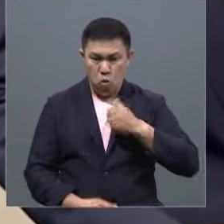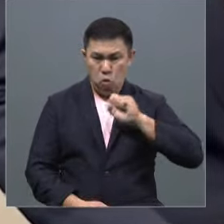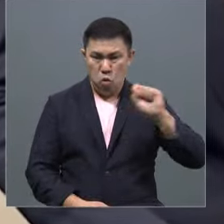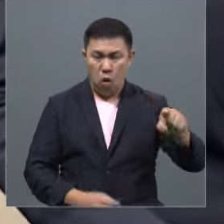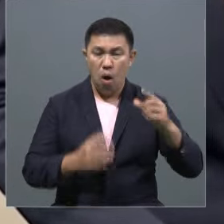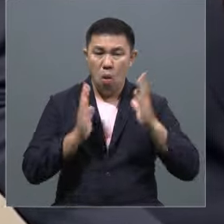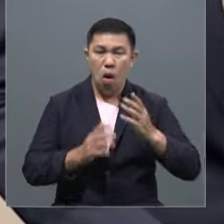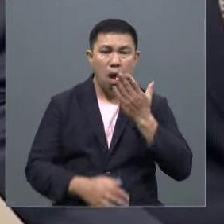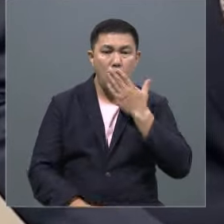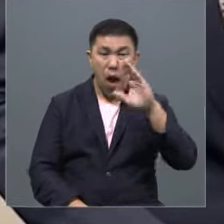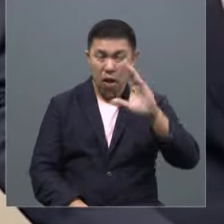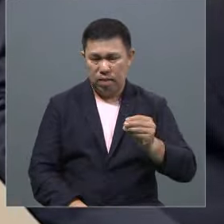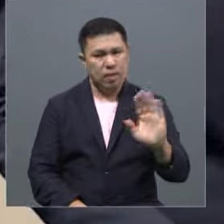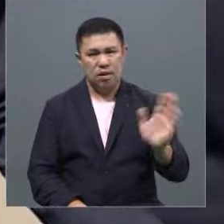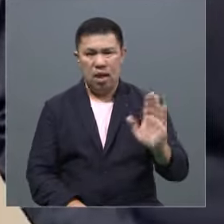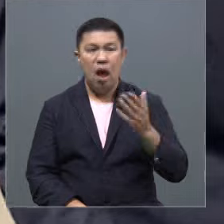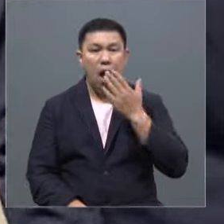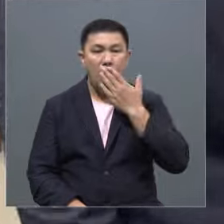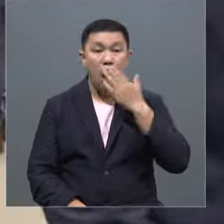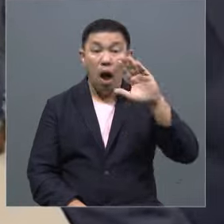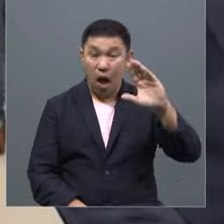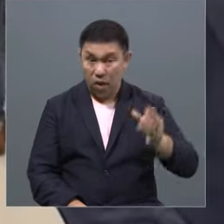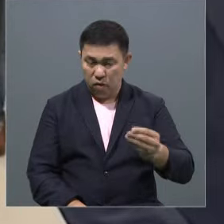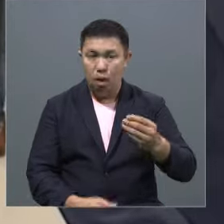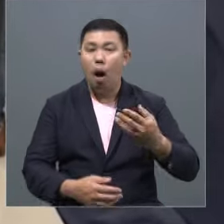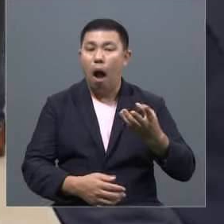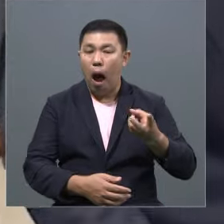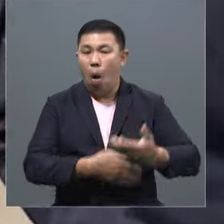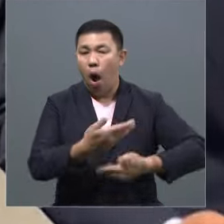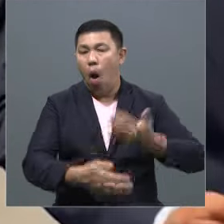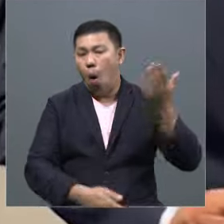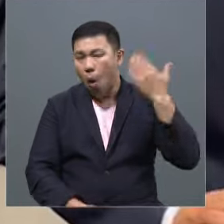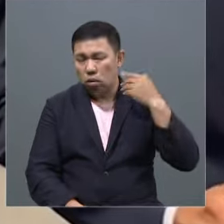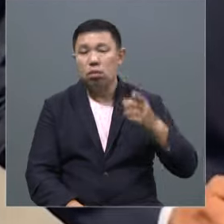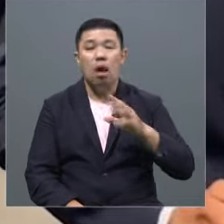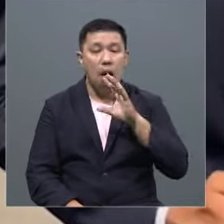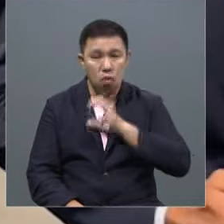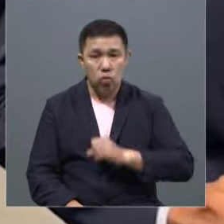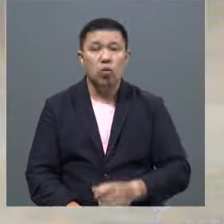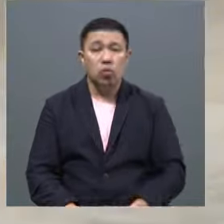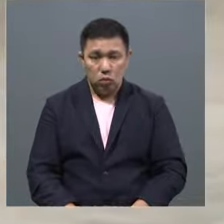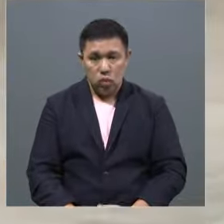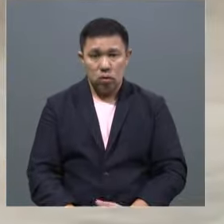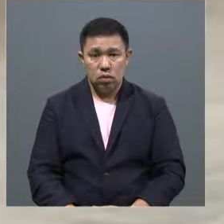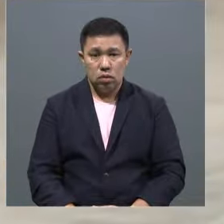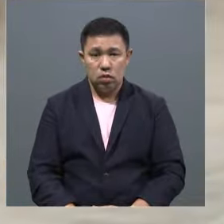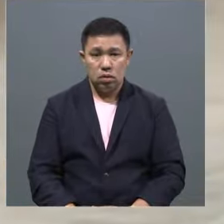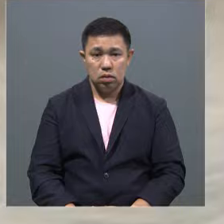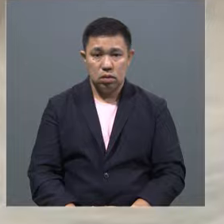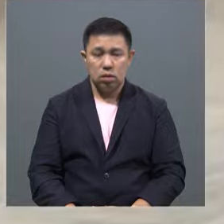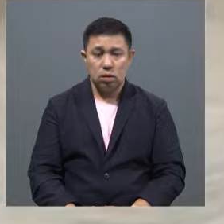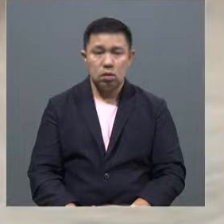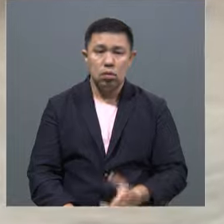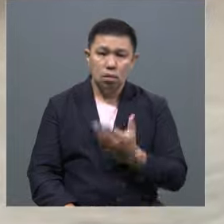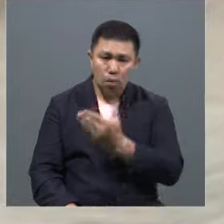คนแอฟริกาไม่สำคัญแต่ว่าแอฟริกาเป็นตลาดตลาดข้าวเก่านะครับซึ่งคุณภูมิ